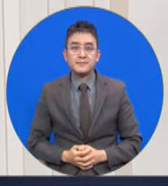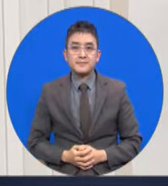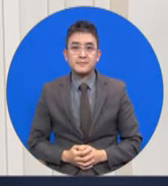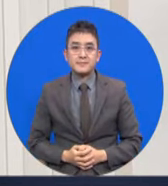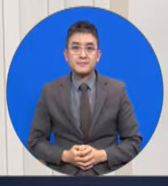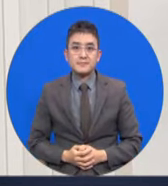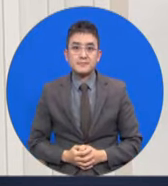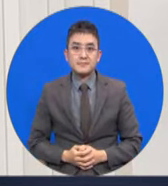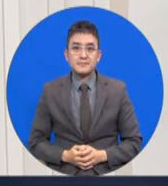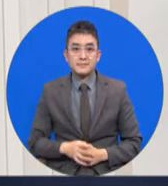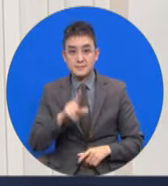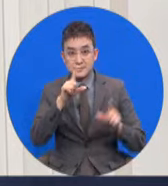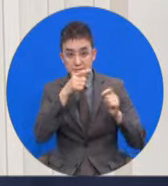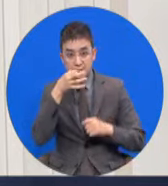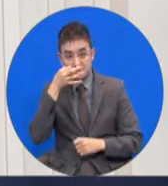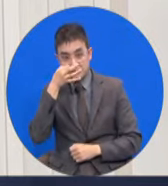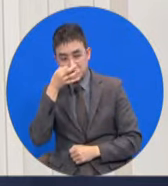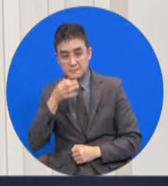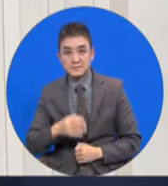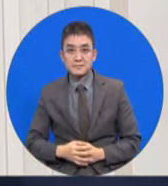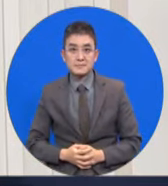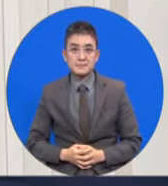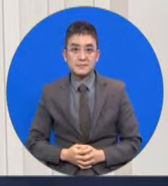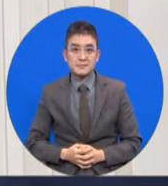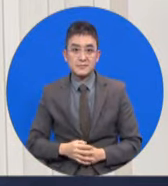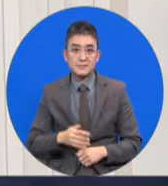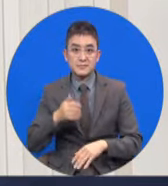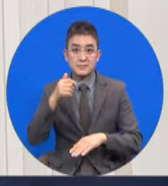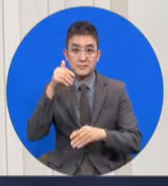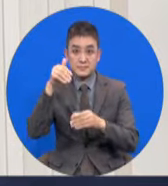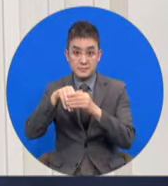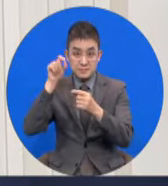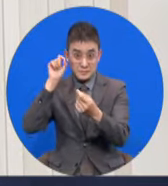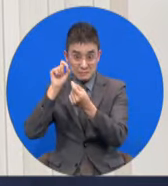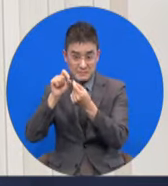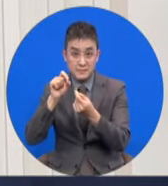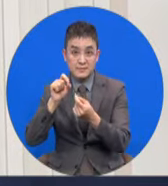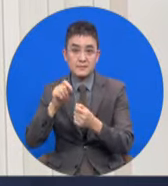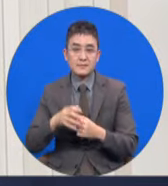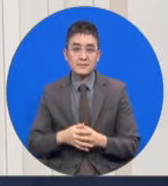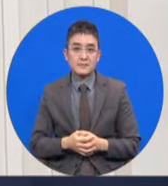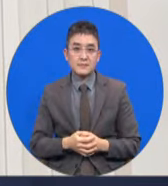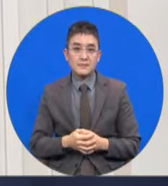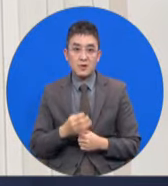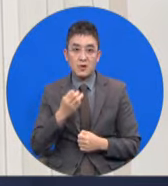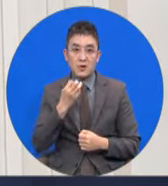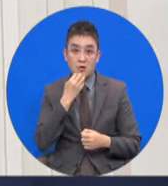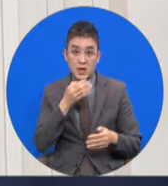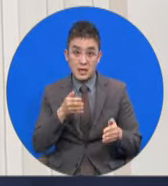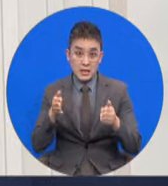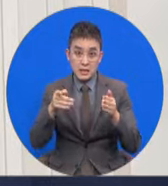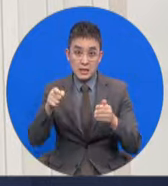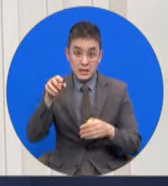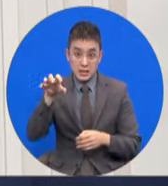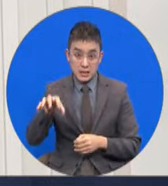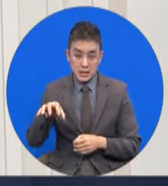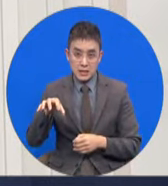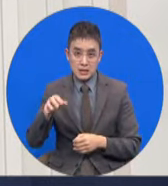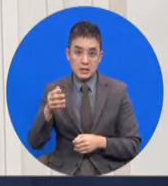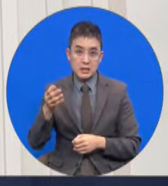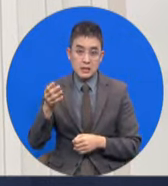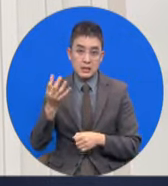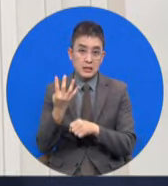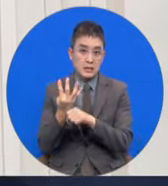또 눈에 띄는 거는 최근에 선거 막판에 경기 지역 중에 지난 총선에서 민주당이 가져오지 못했던